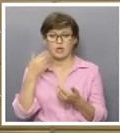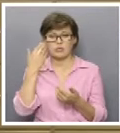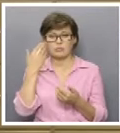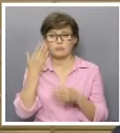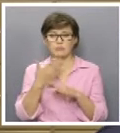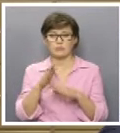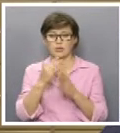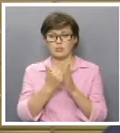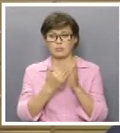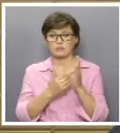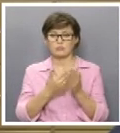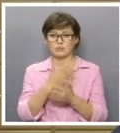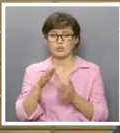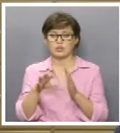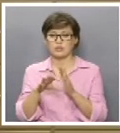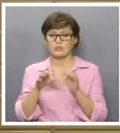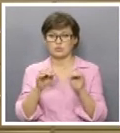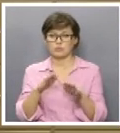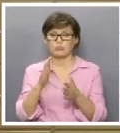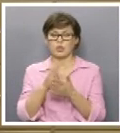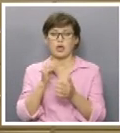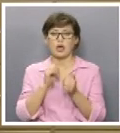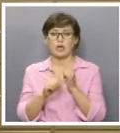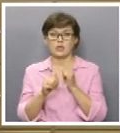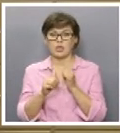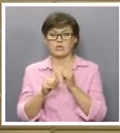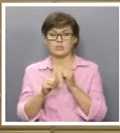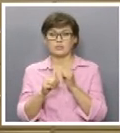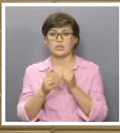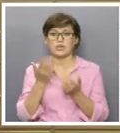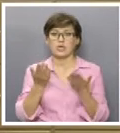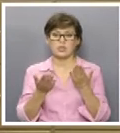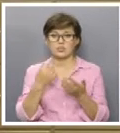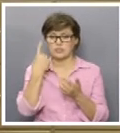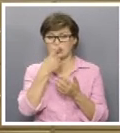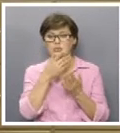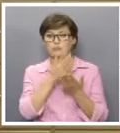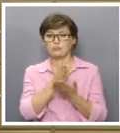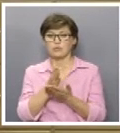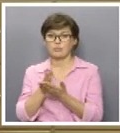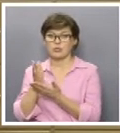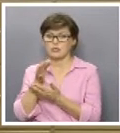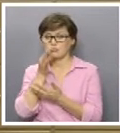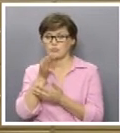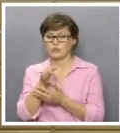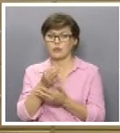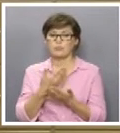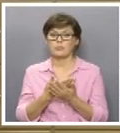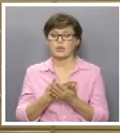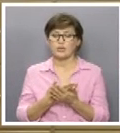несие бағдарламасы бізде тағайындалды. Егер әр қайсына жекелей тоқталай кетсек,